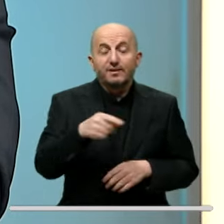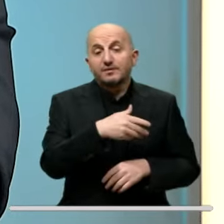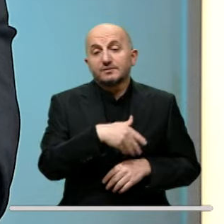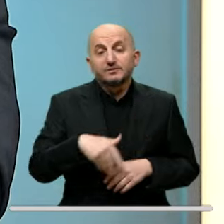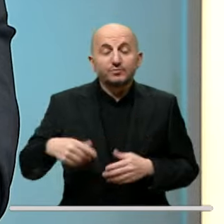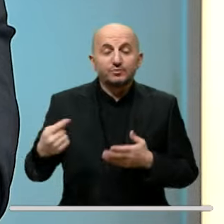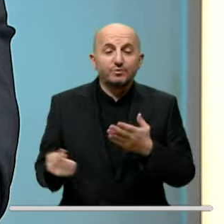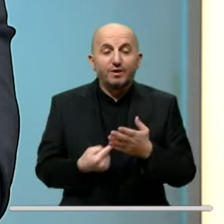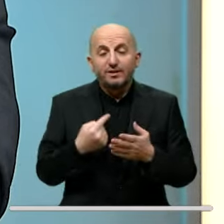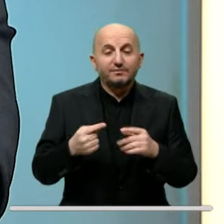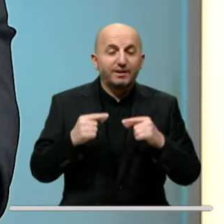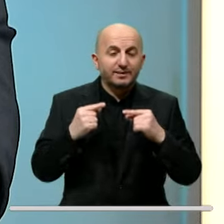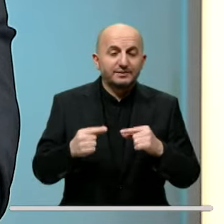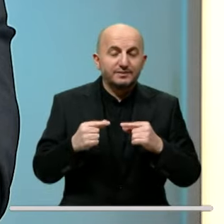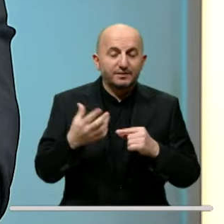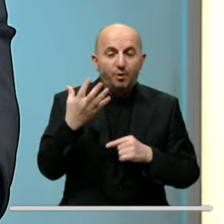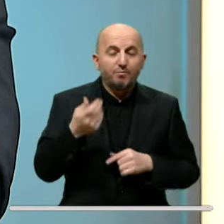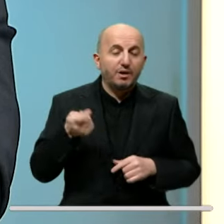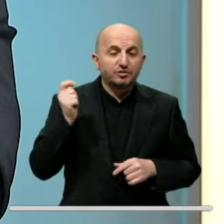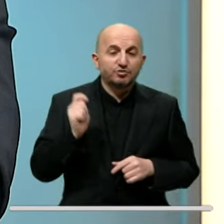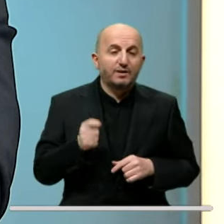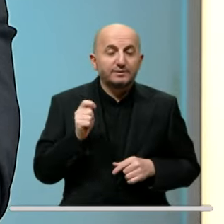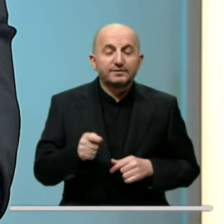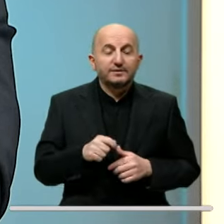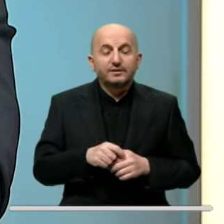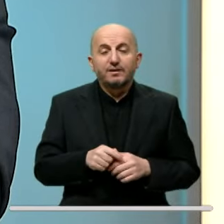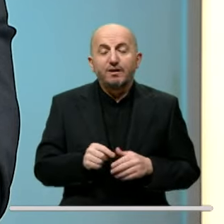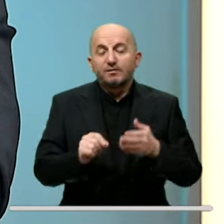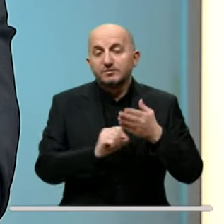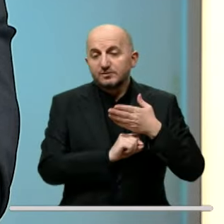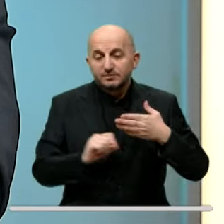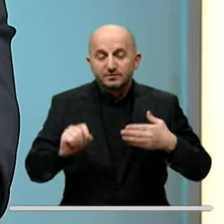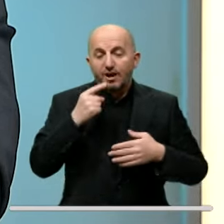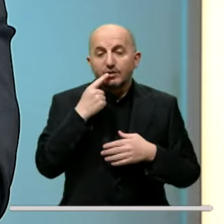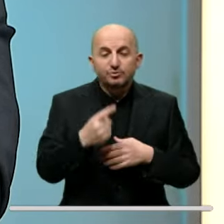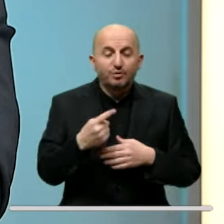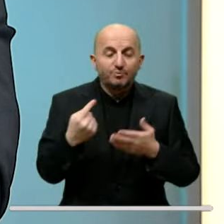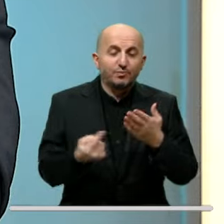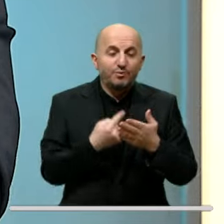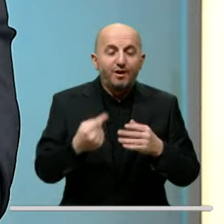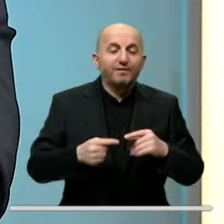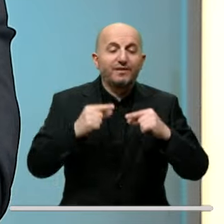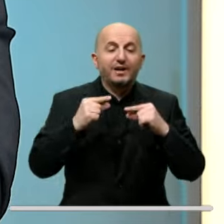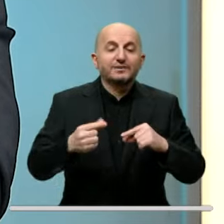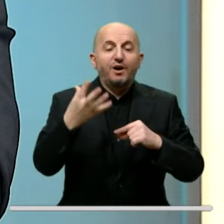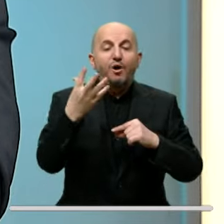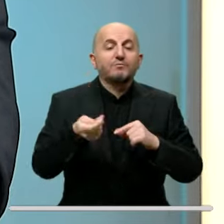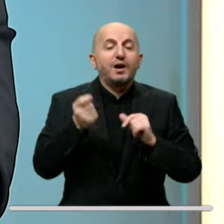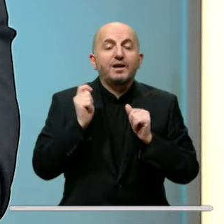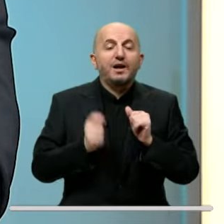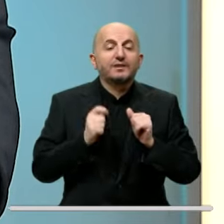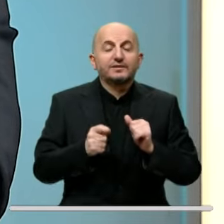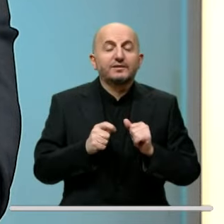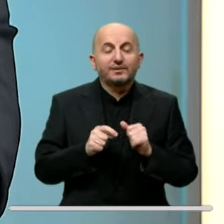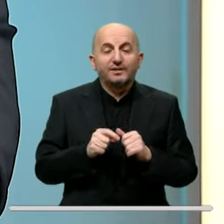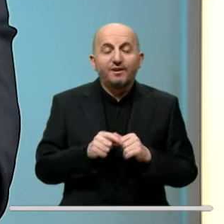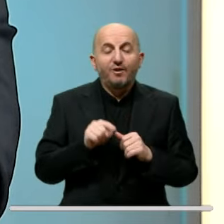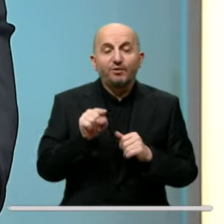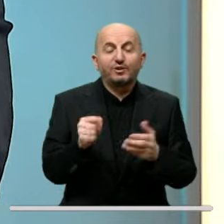ve hadislerden olmak kaydıyla, bu altını çizerek söylüyorum, Kur'an ve hadislerden olmak kaydıyla